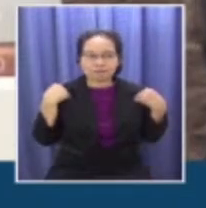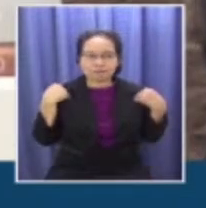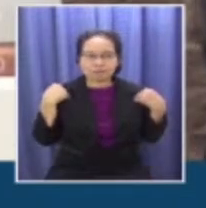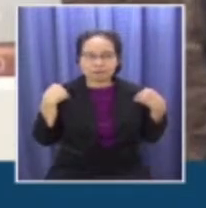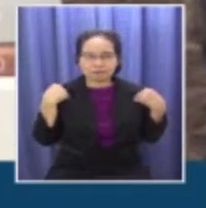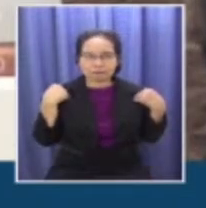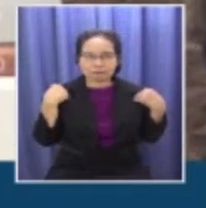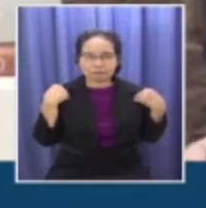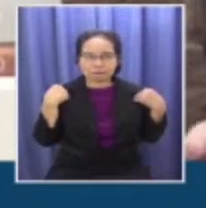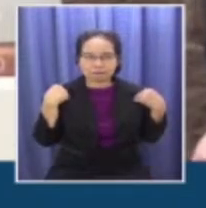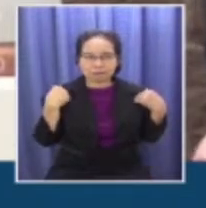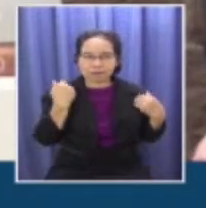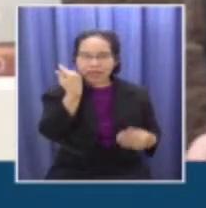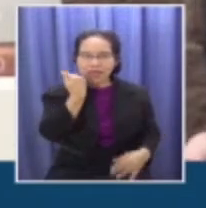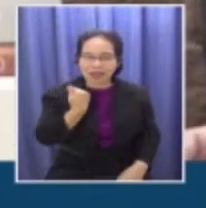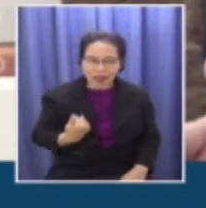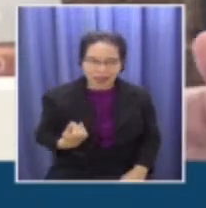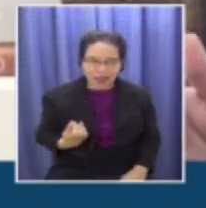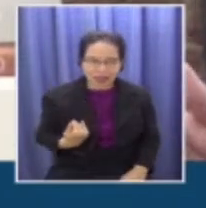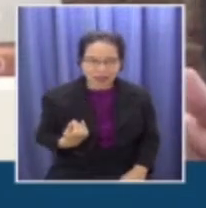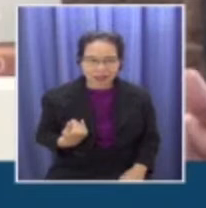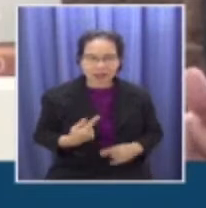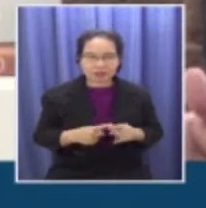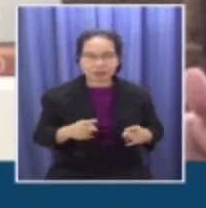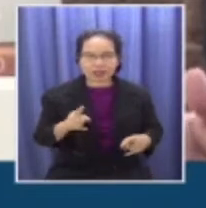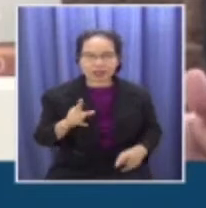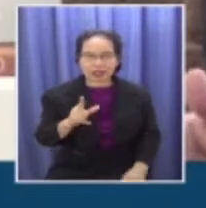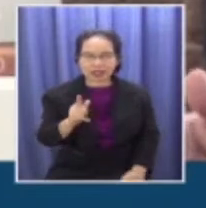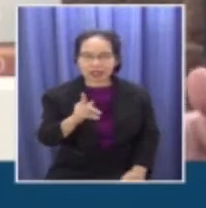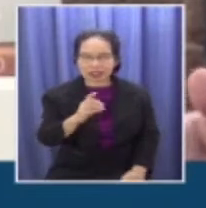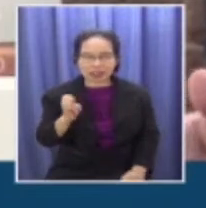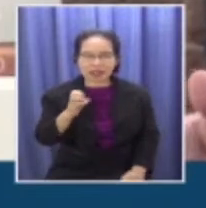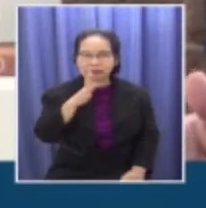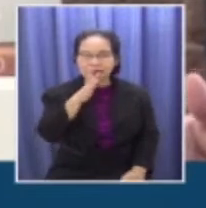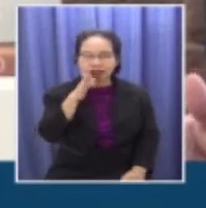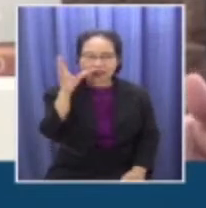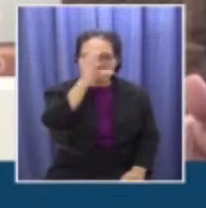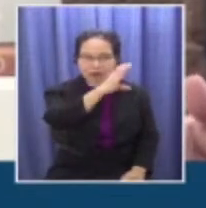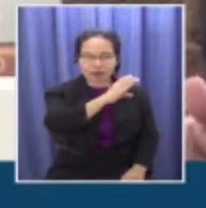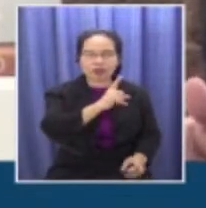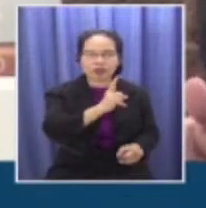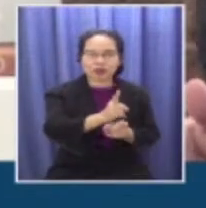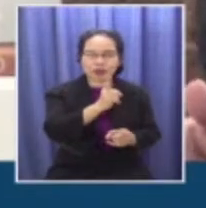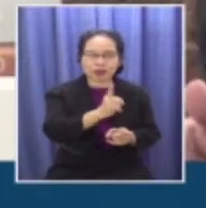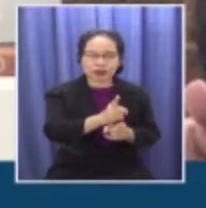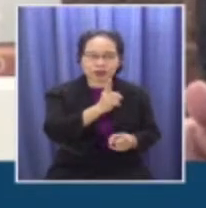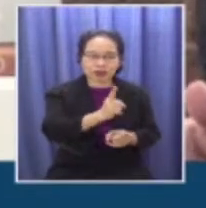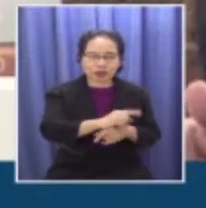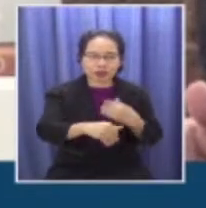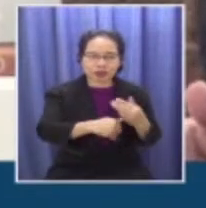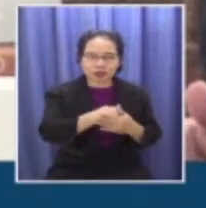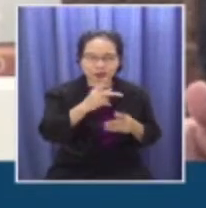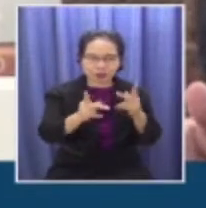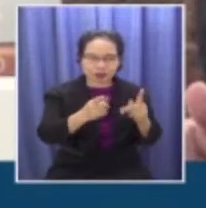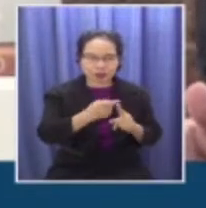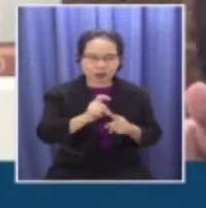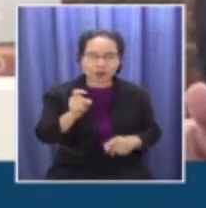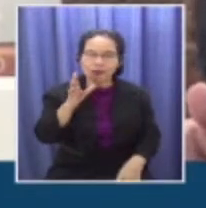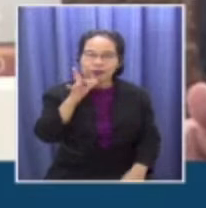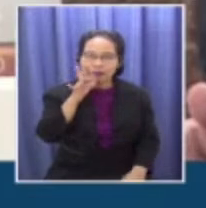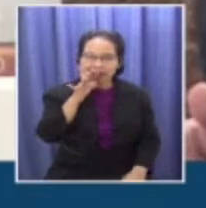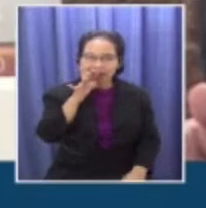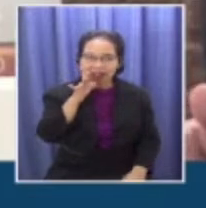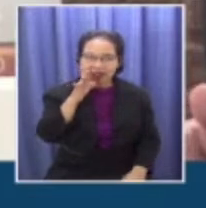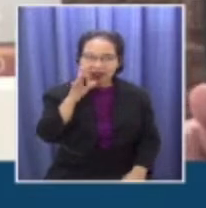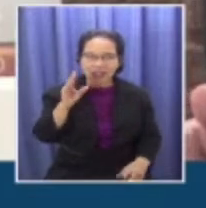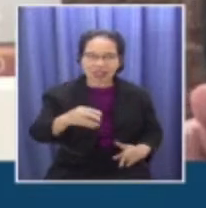okunu wugya no ɛna ɔkɔware foforo eti sɛ yɛbɛhwɛ awoɔ mu ahyɛnsodeɛ kwan no a